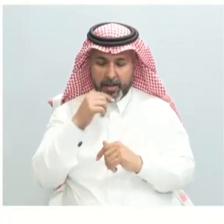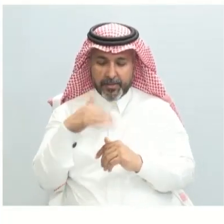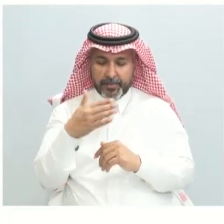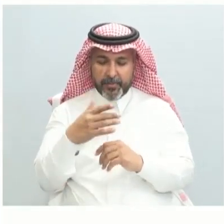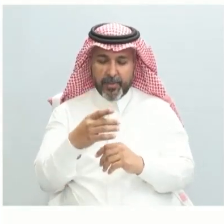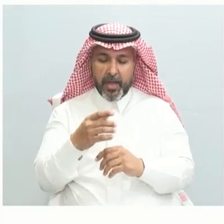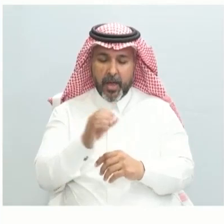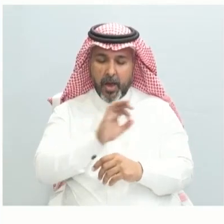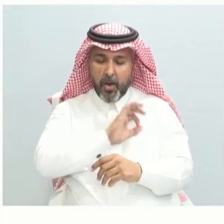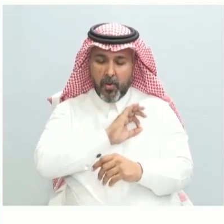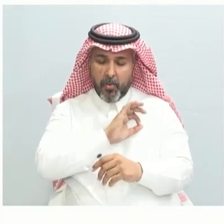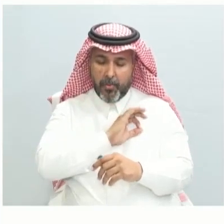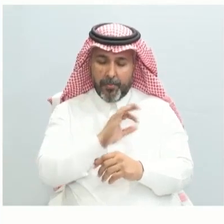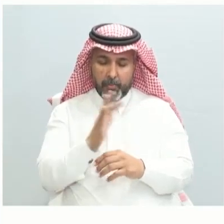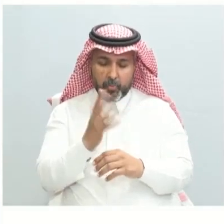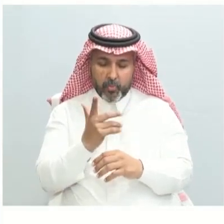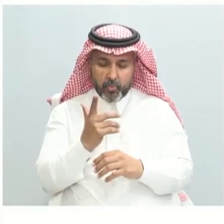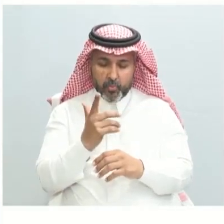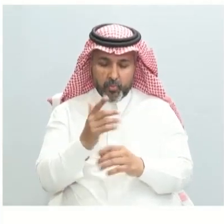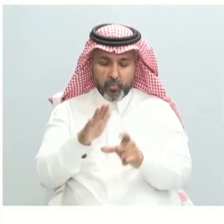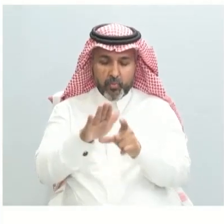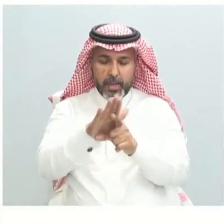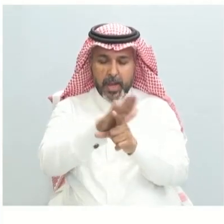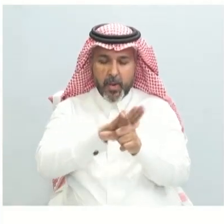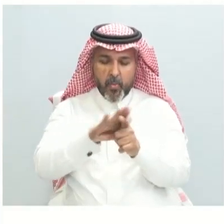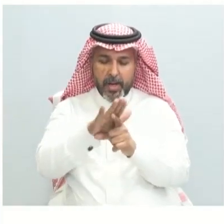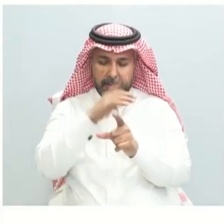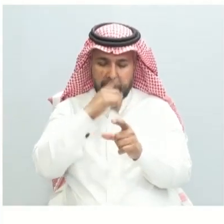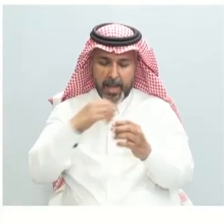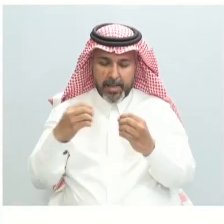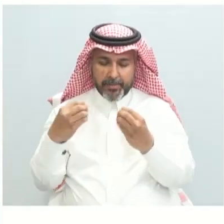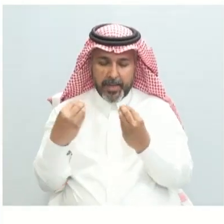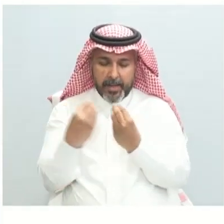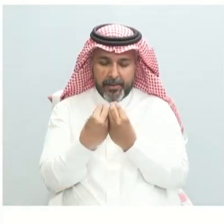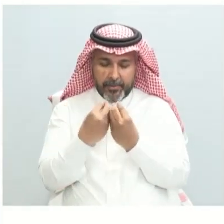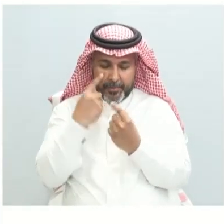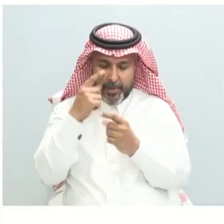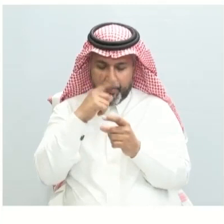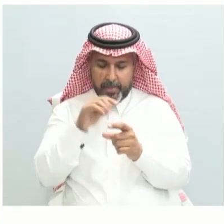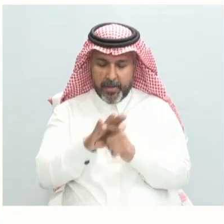للوطن الانتماء للوطن ويكون